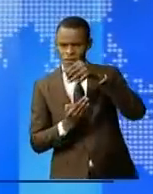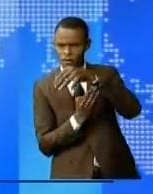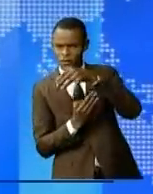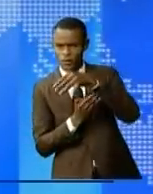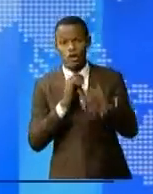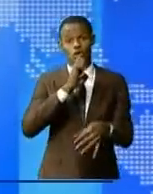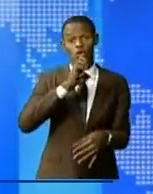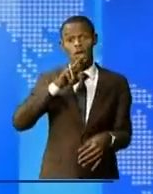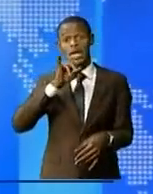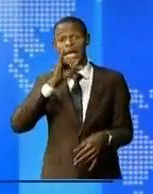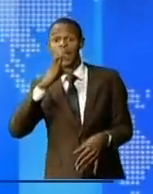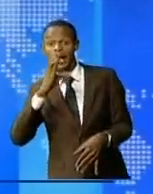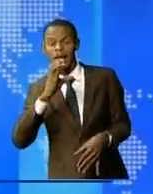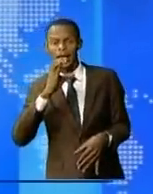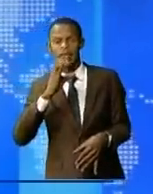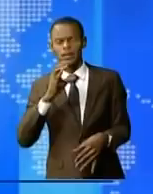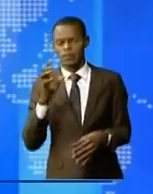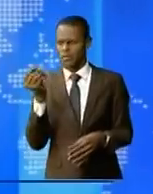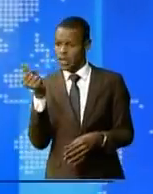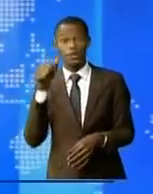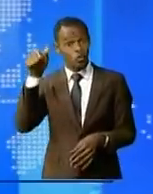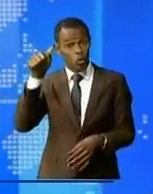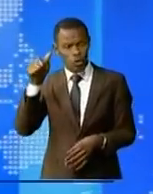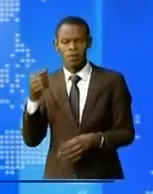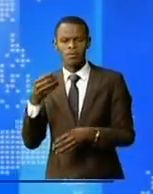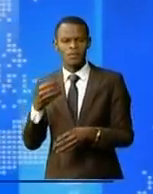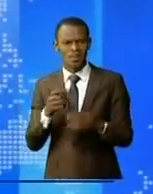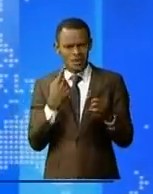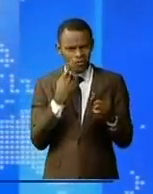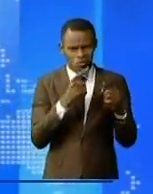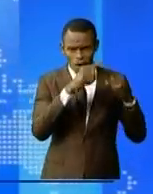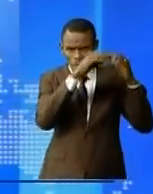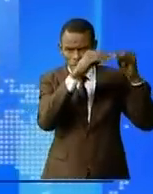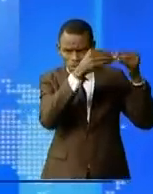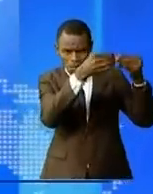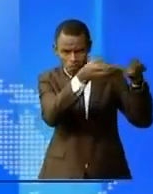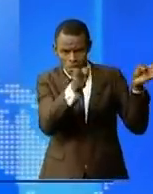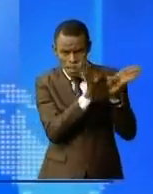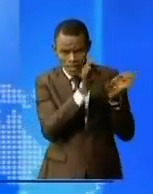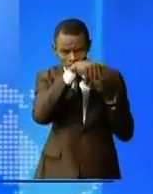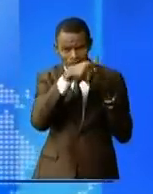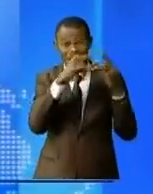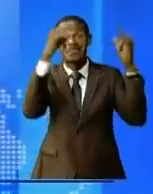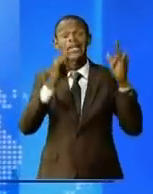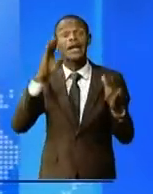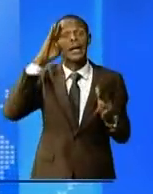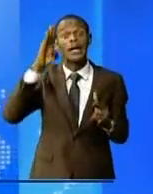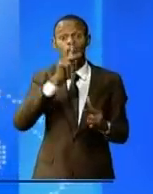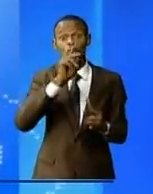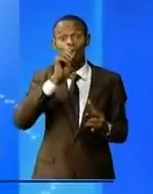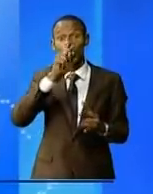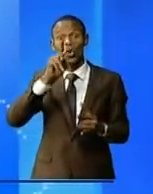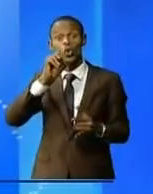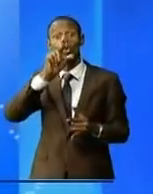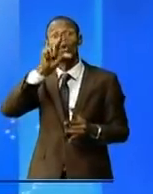bâtiment de l'Institut Camp Colonel Kokolo, construit depuis l'époque coloniale. Ce bâtiment est désormais doté de bons